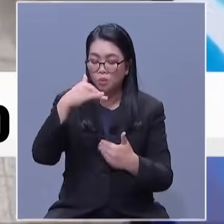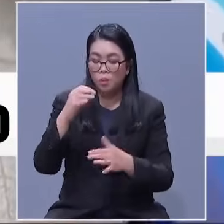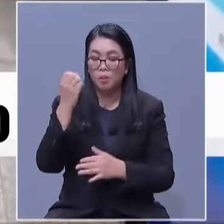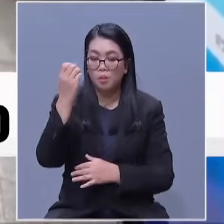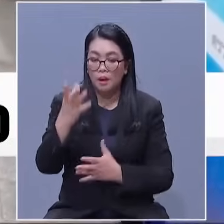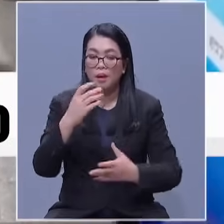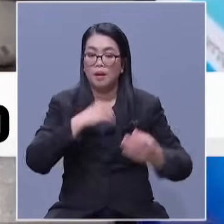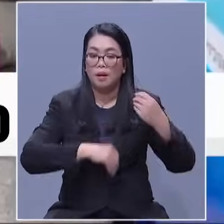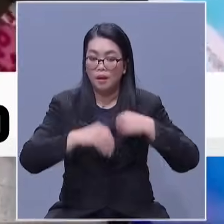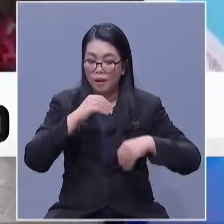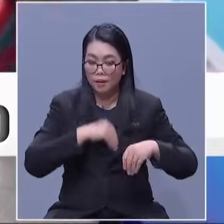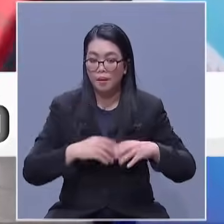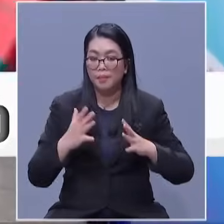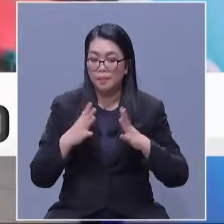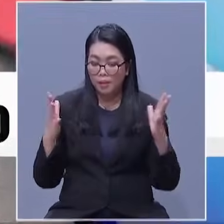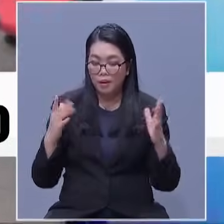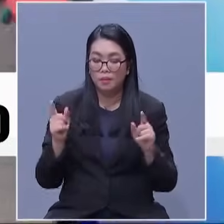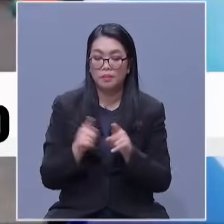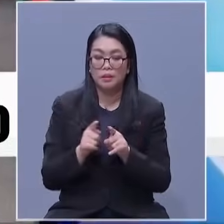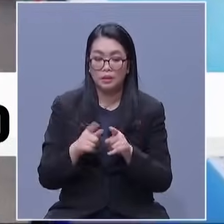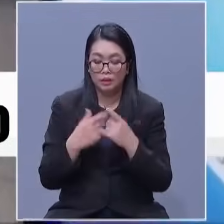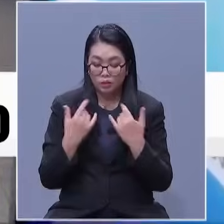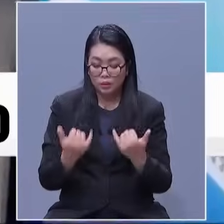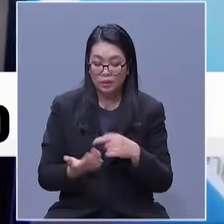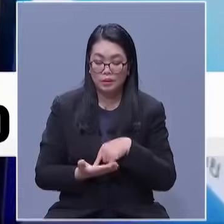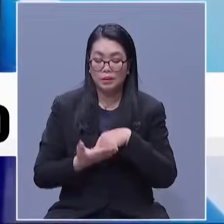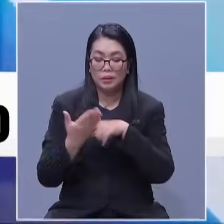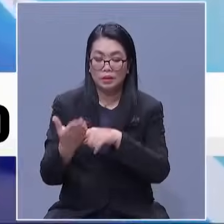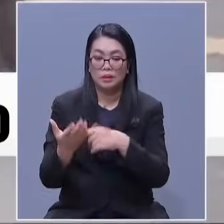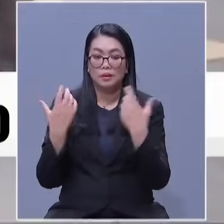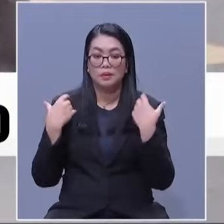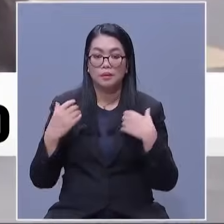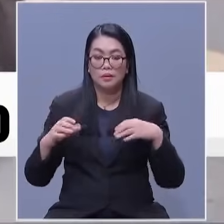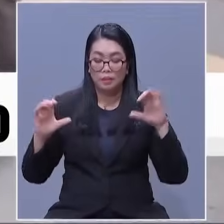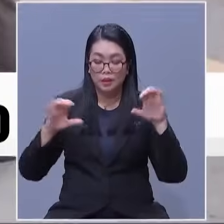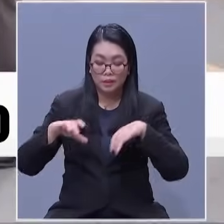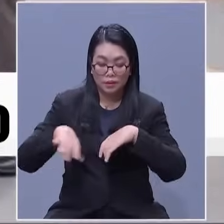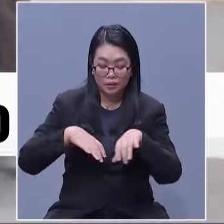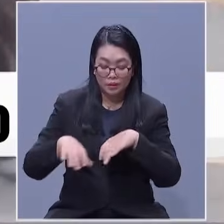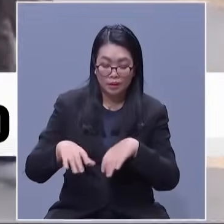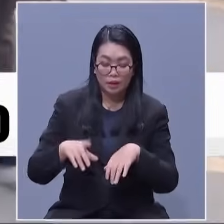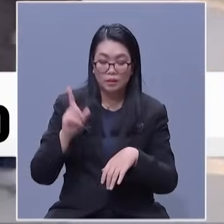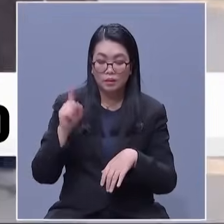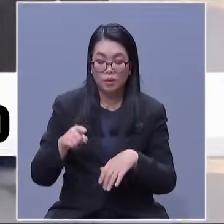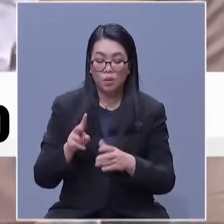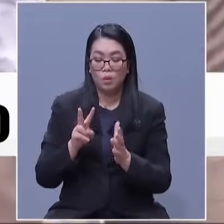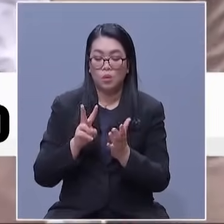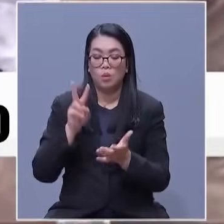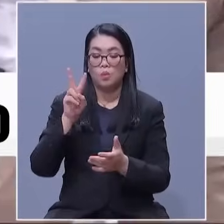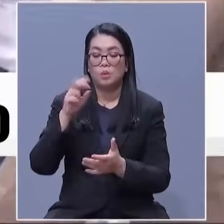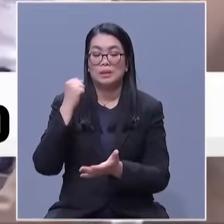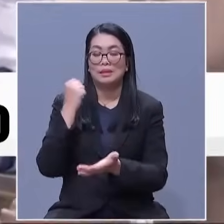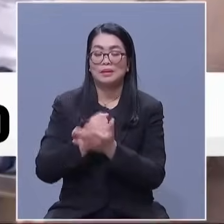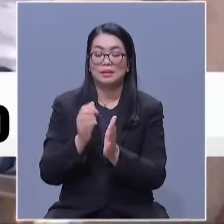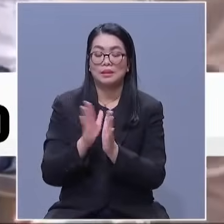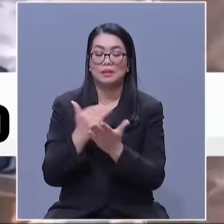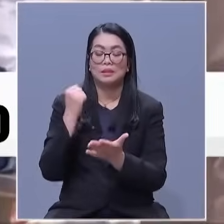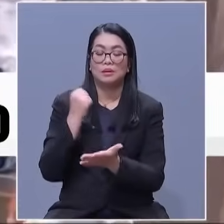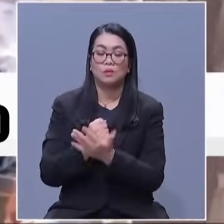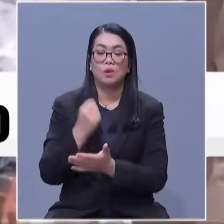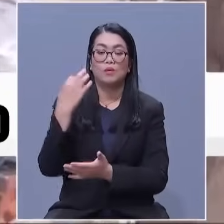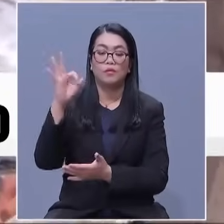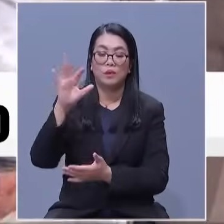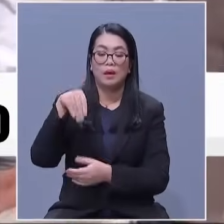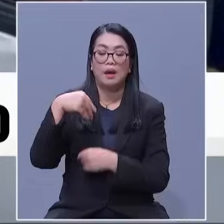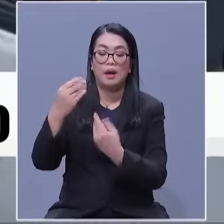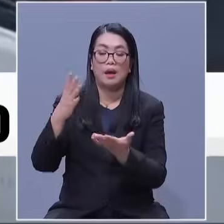วคุณภกายมาศบอกแบบนี้ว่าได้เสนอให้รัฐบาลจัดให้มีการออกวีซ่าฟรีค่ะให้กับชาวเมียนม